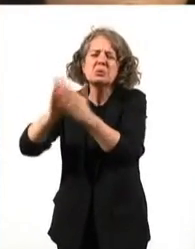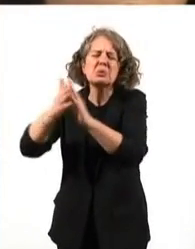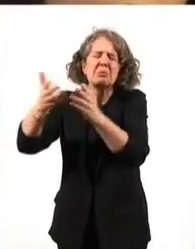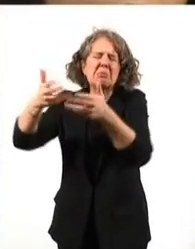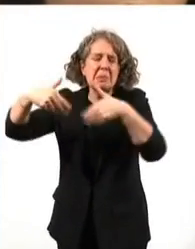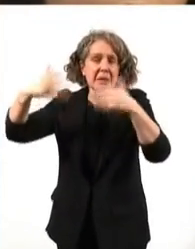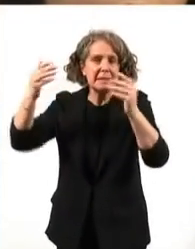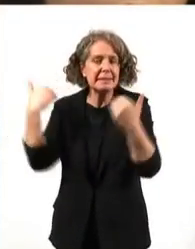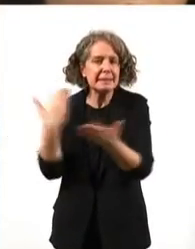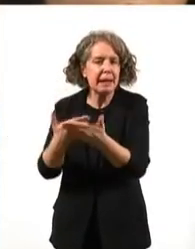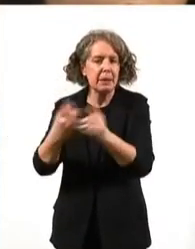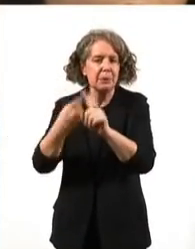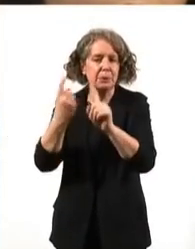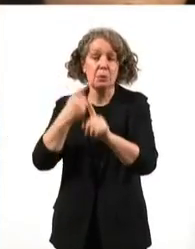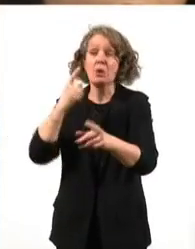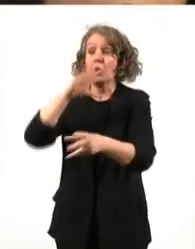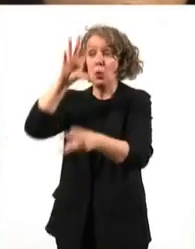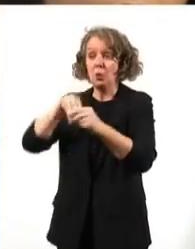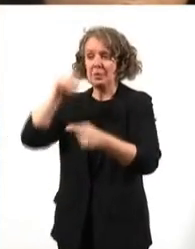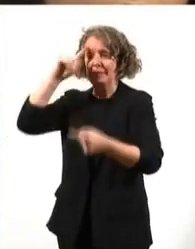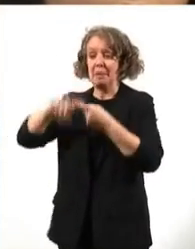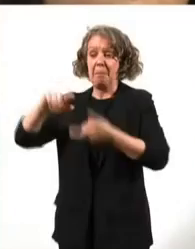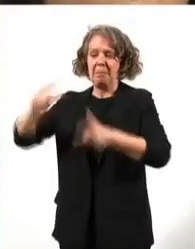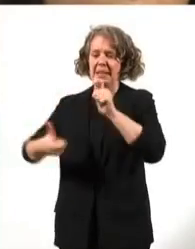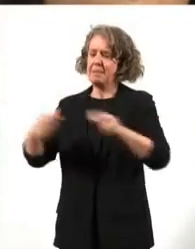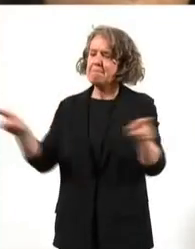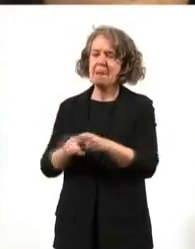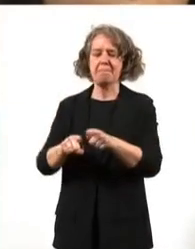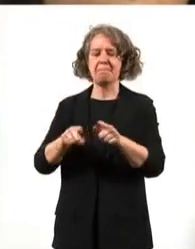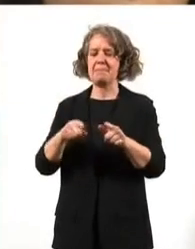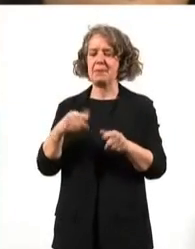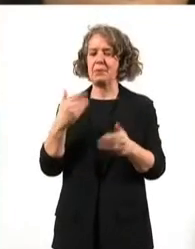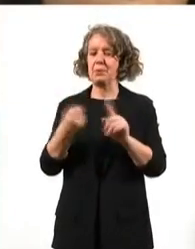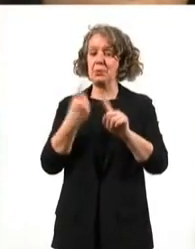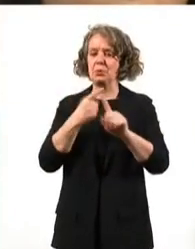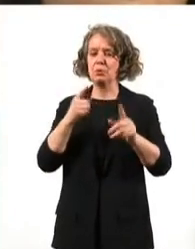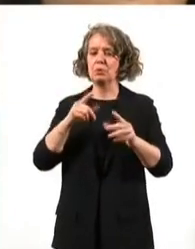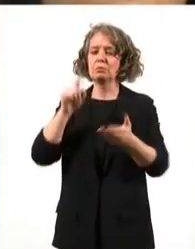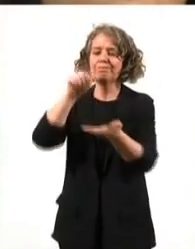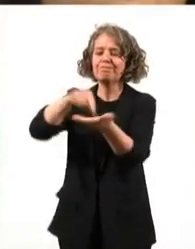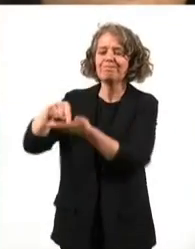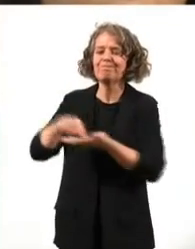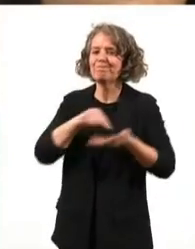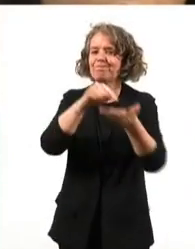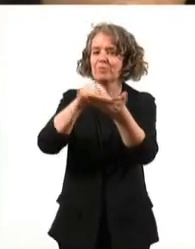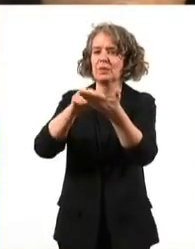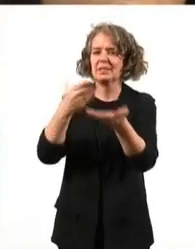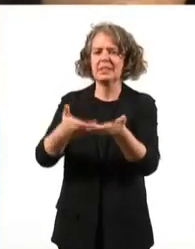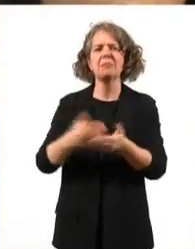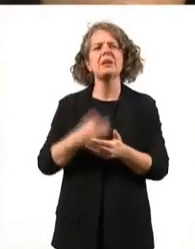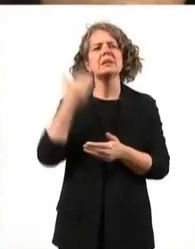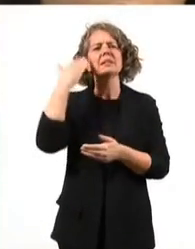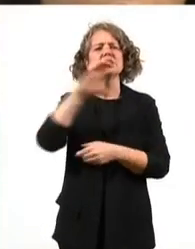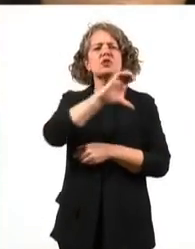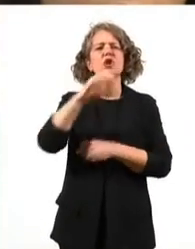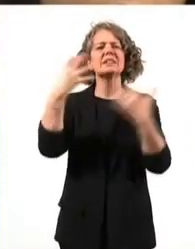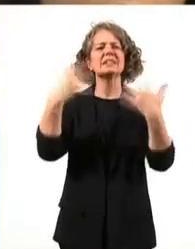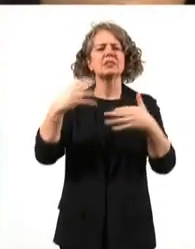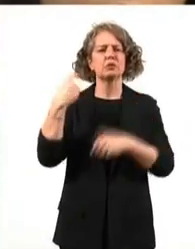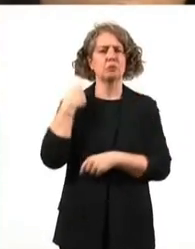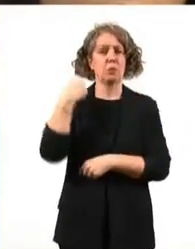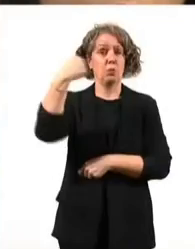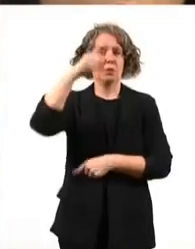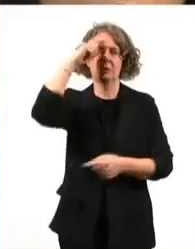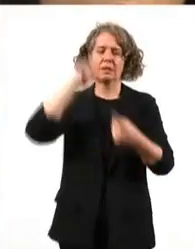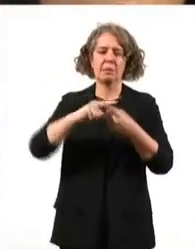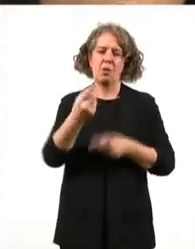ont été évoqués, qui sont des sujets de précarité. Dans une autre vie, j'ai été le président du 119, vous savez, le numéro unique pour l'enfance maltraitée,